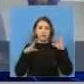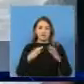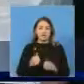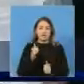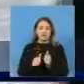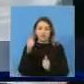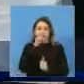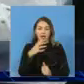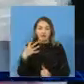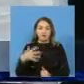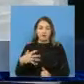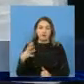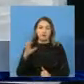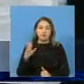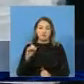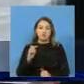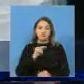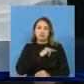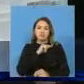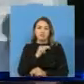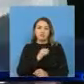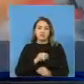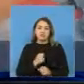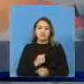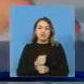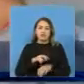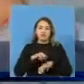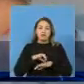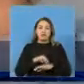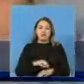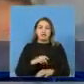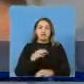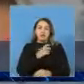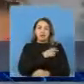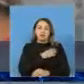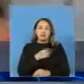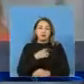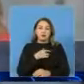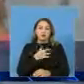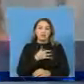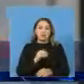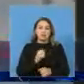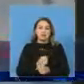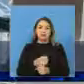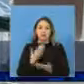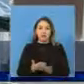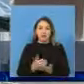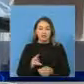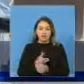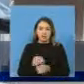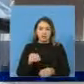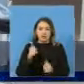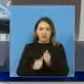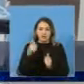жылына кемінде 500 интерн дәрігер тәмамдайды. Оның ішінде 20-сы кардиология саласының резидентурасына түседі. Кадр құрамы жыл